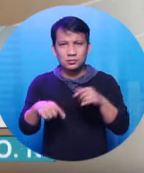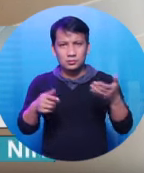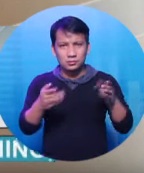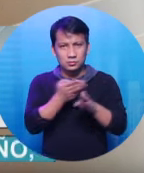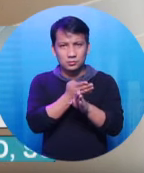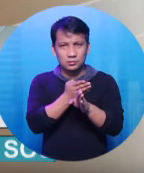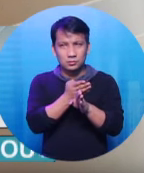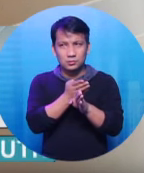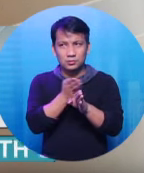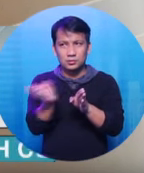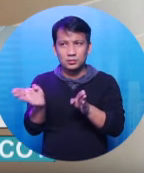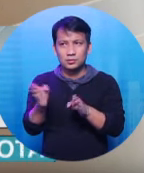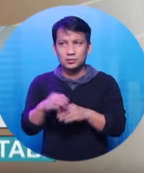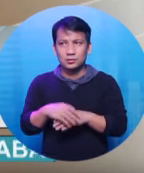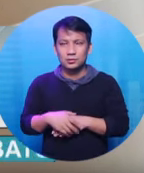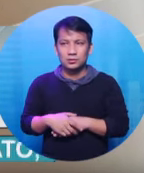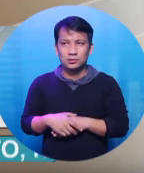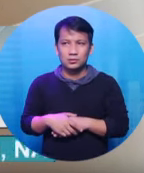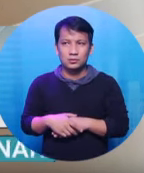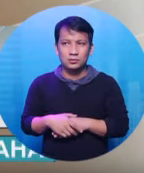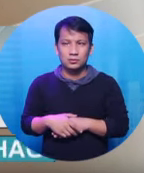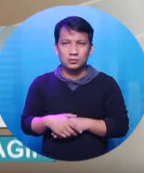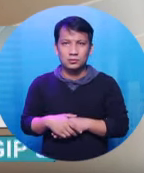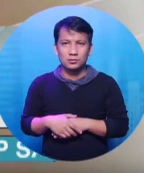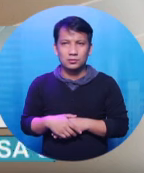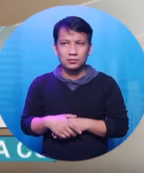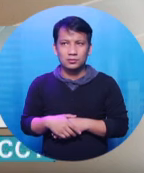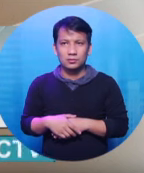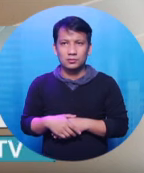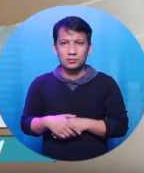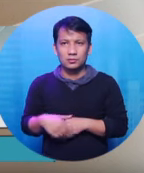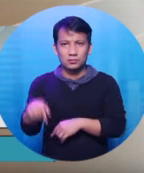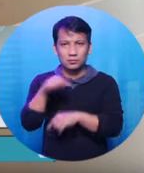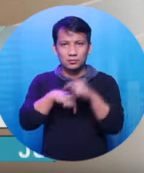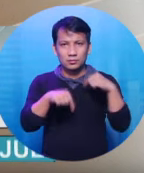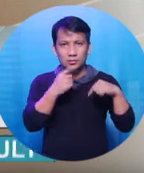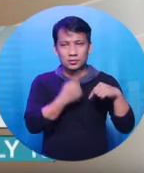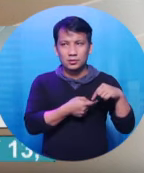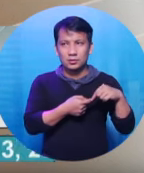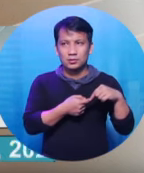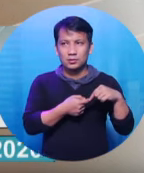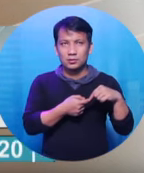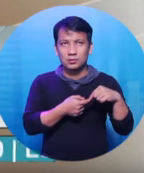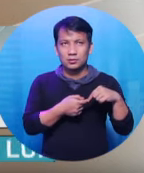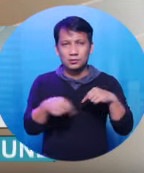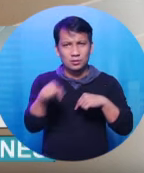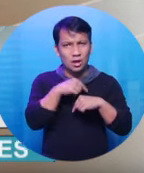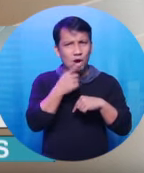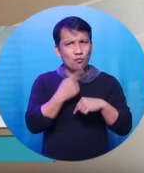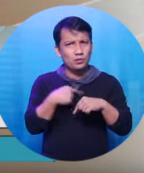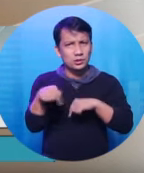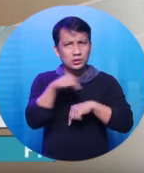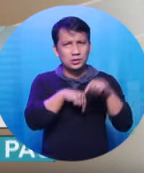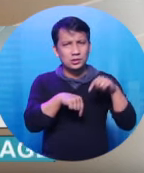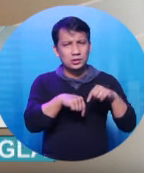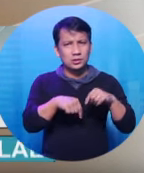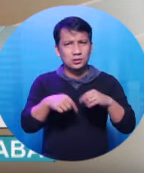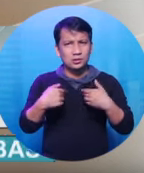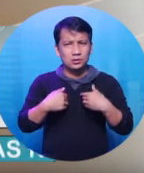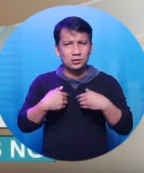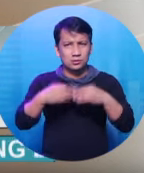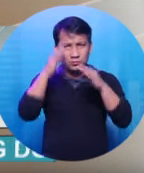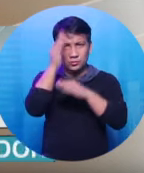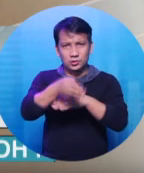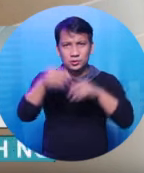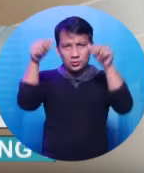kayo. She's trying to attack my credibility. Sir, can I say something? Bakit ko po ito nabanggit? Ma'am, hindi ma'am, eh, doon po talaga sa post ang